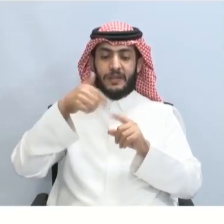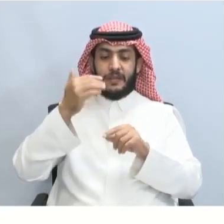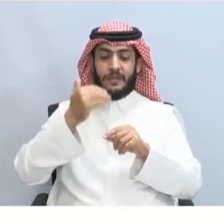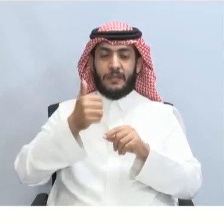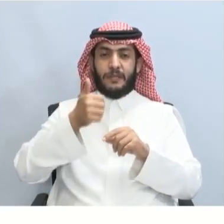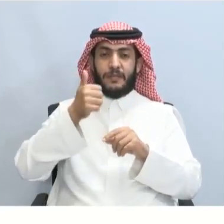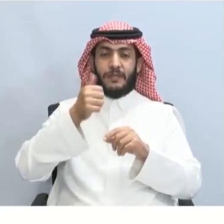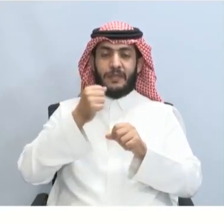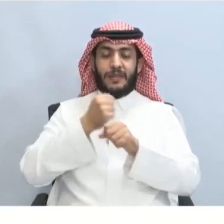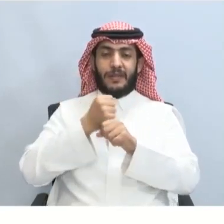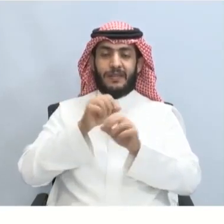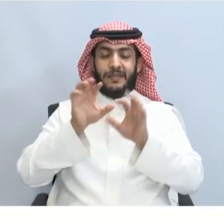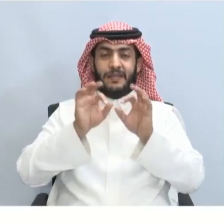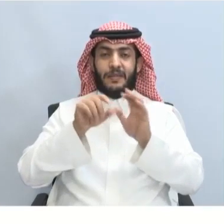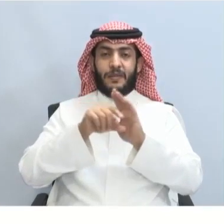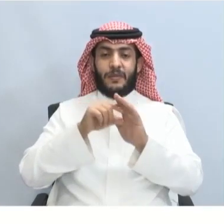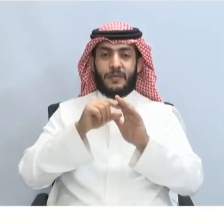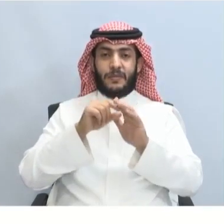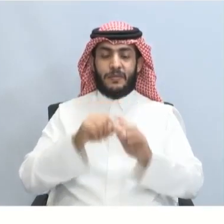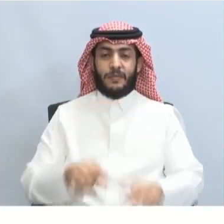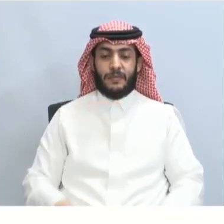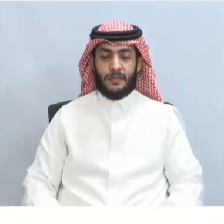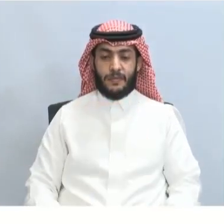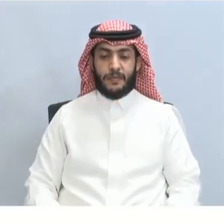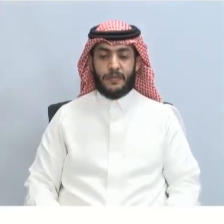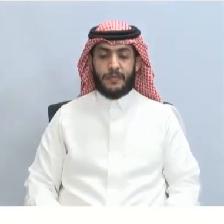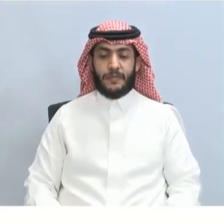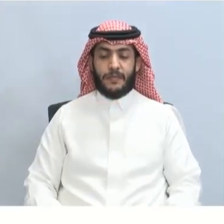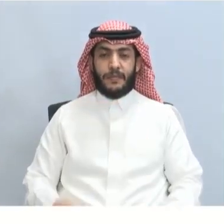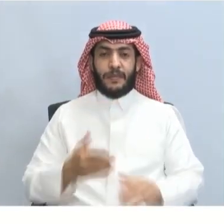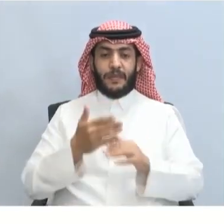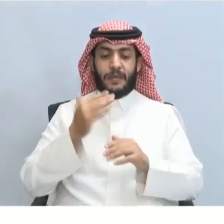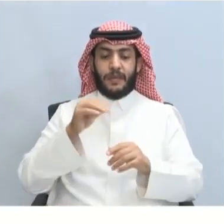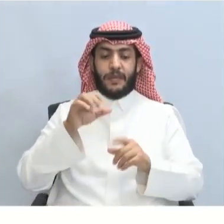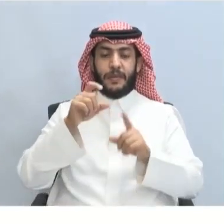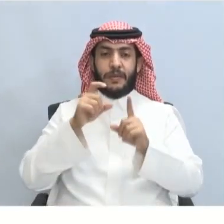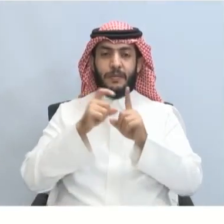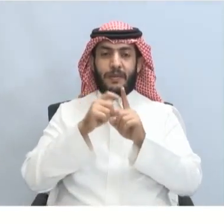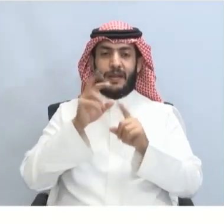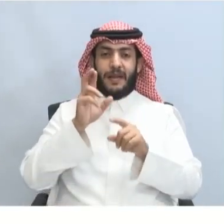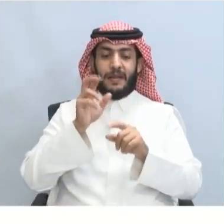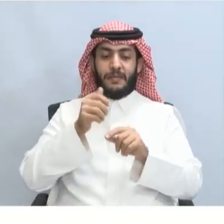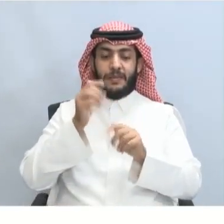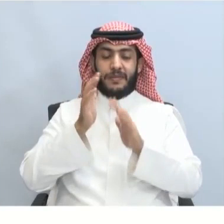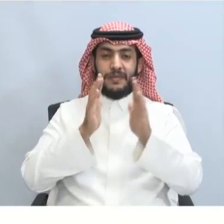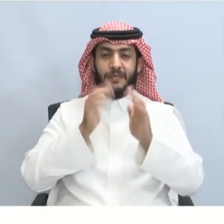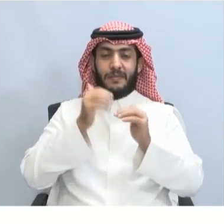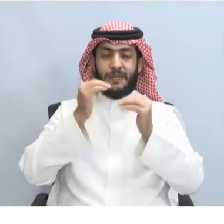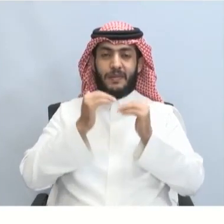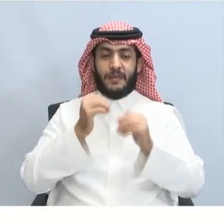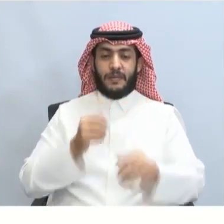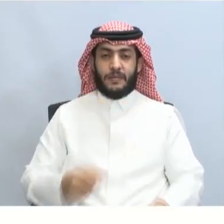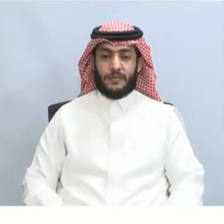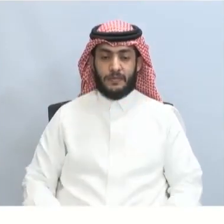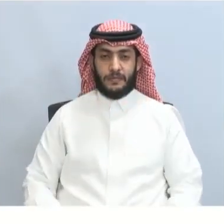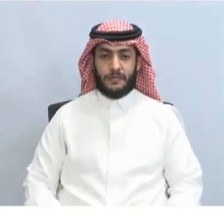استخدامها لتحديد عنوان اش تي ام ال ثم لدينا وسم بي ار تدرج فاصل سطر